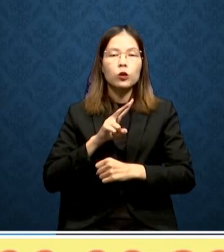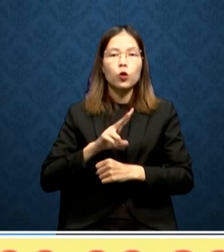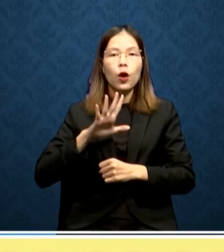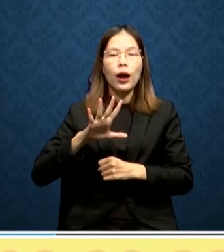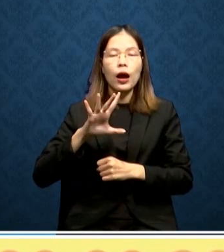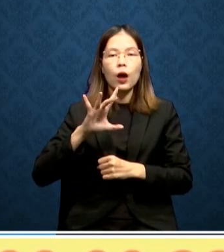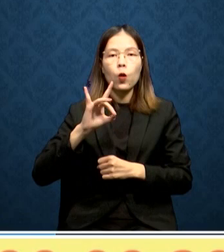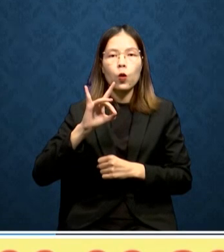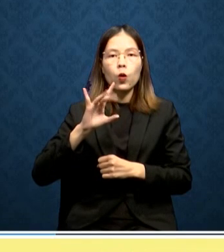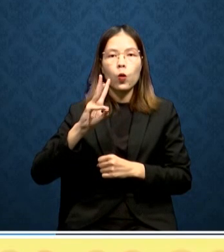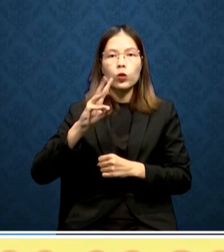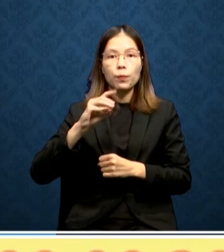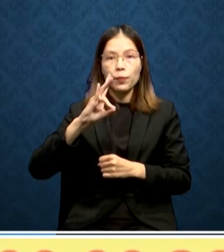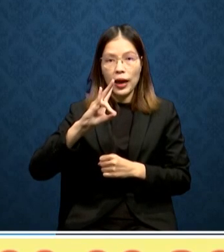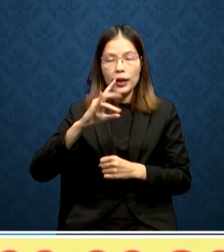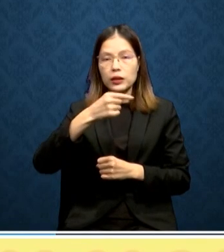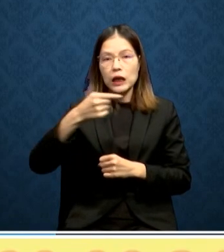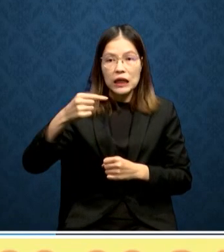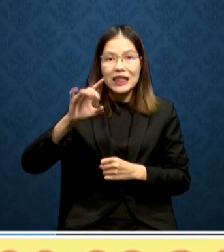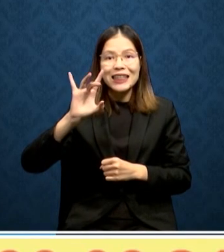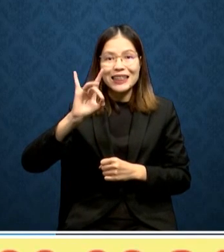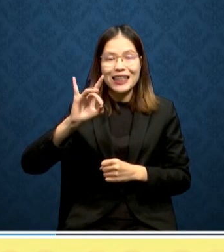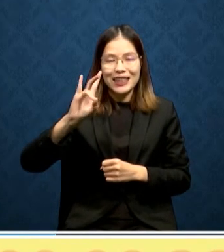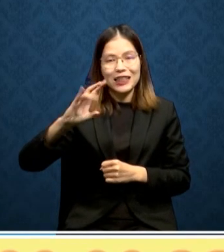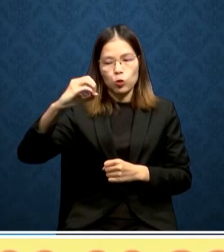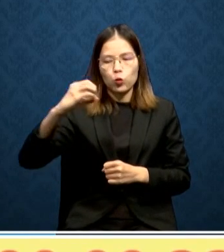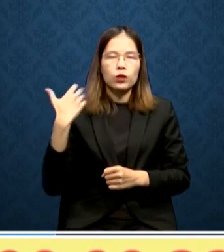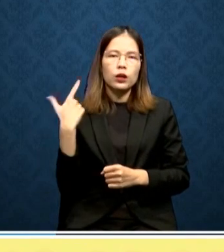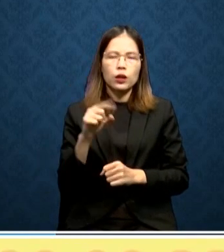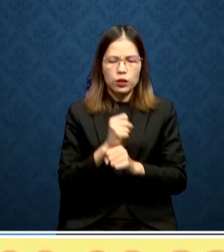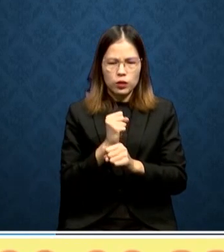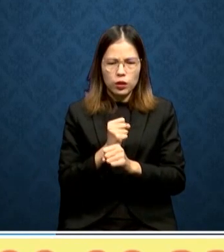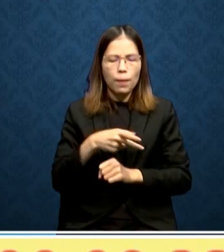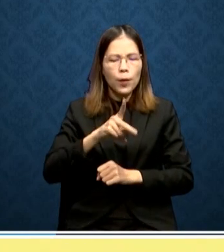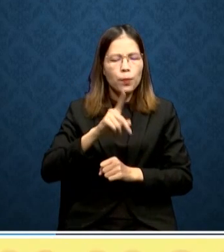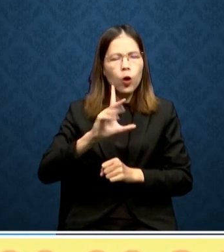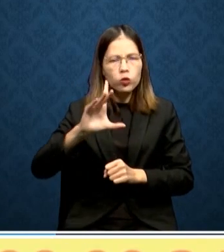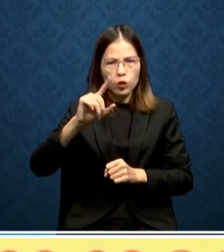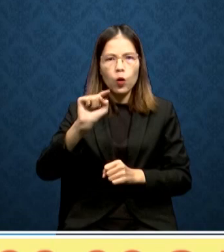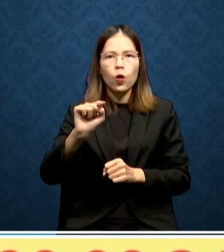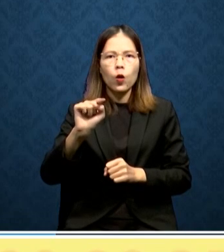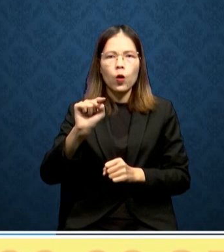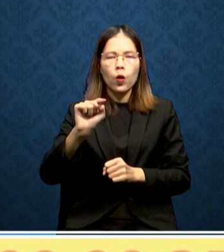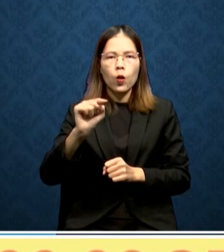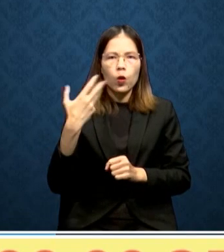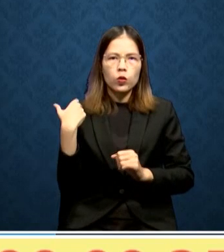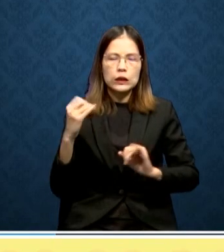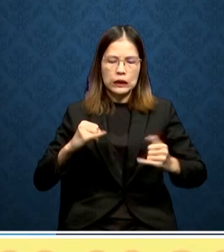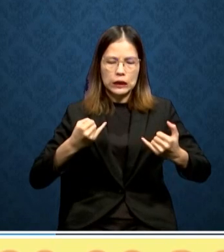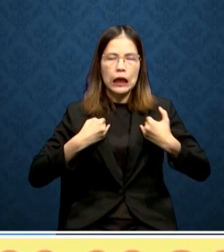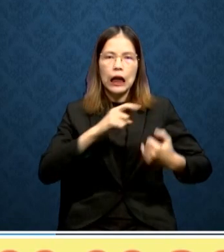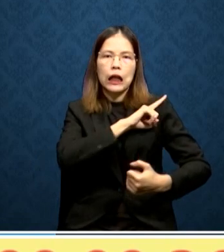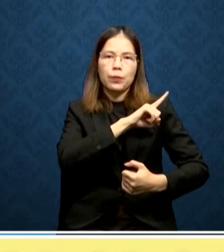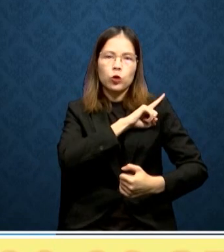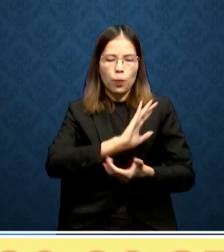2568 ถึง 70รัฐบาลในฐานะฝ่ายบริหารในสำนักงานปปช.หน่วยงานเจ้าภาพหลักนะคะที่ต้องบูร